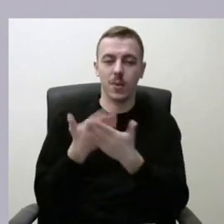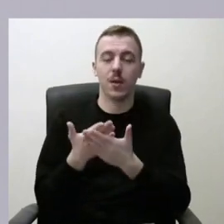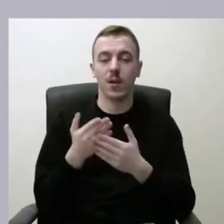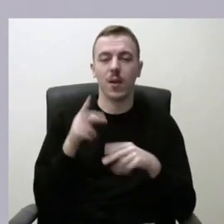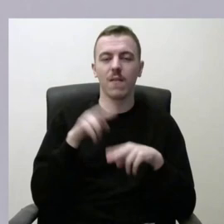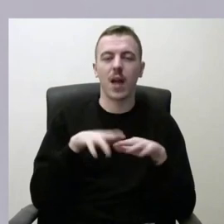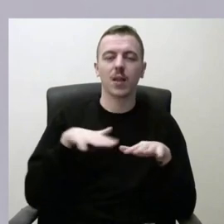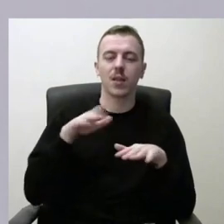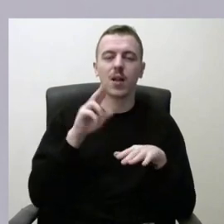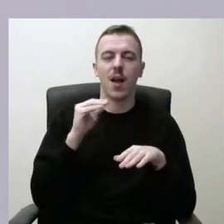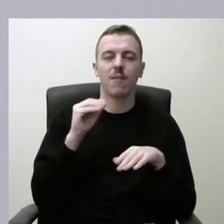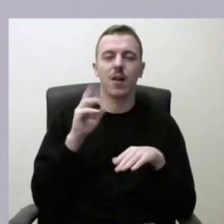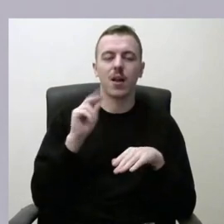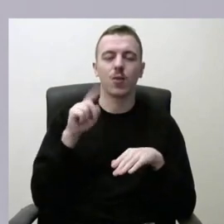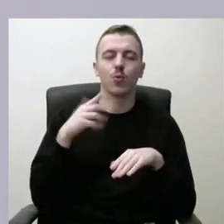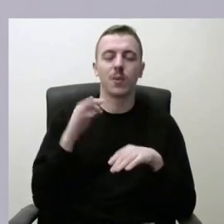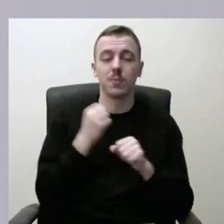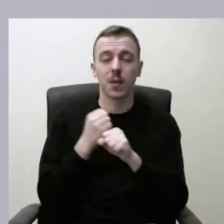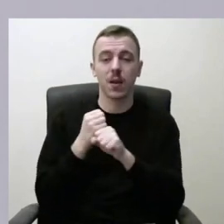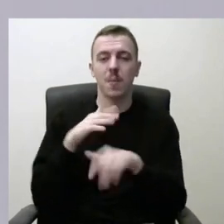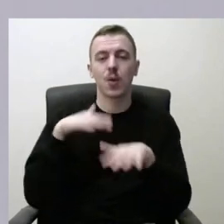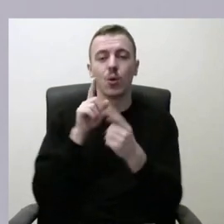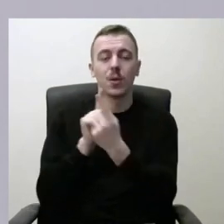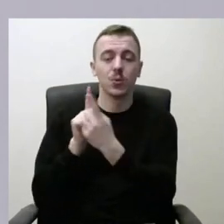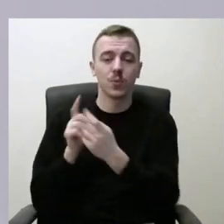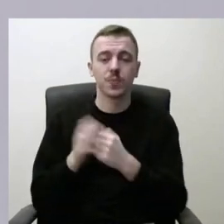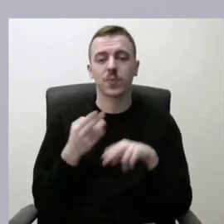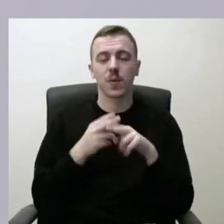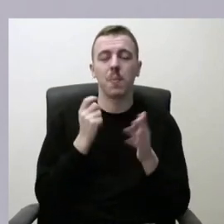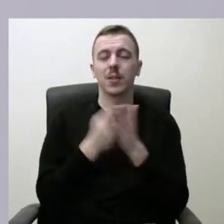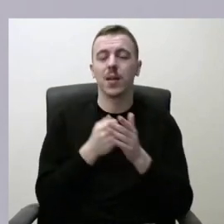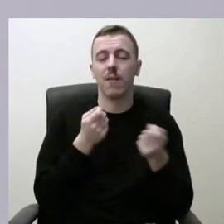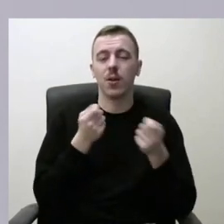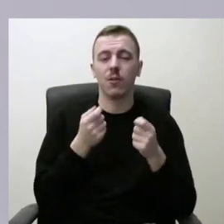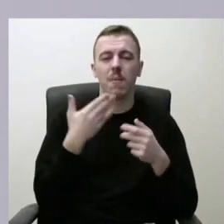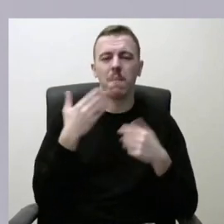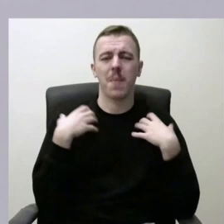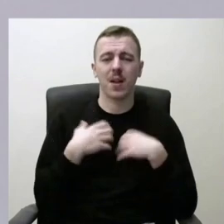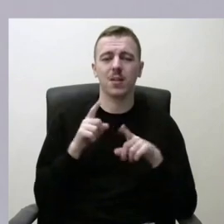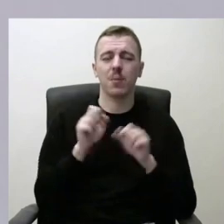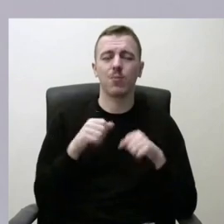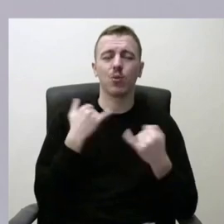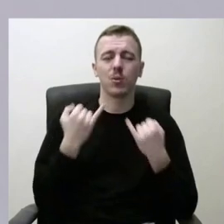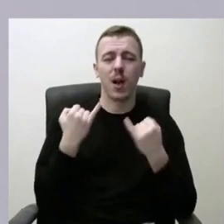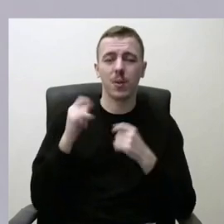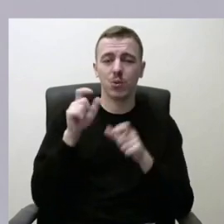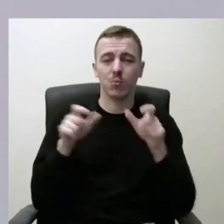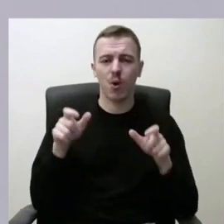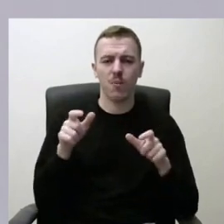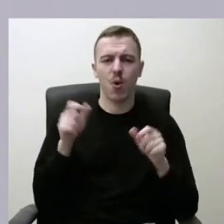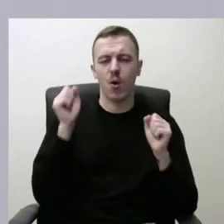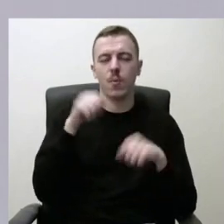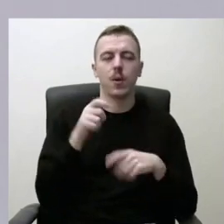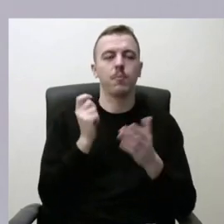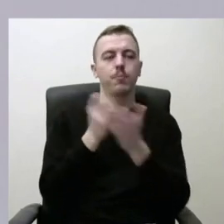referendumus, susitikimus su bendruomenėm, miesto skyrių vadovai, tas pats meras gali eiti ir su žmonėm kalbėtis, o ne primesti sprendimą